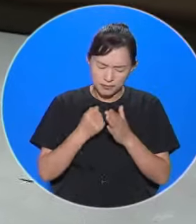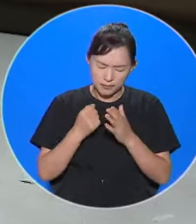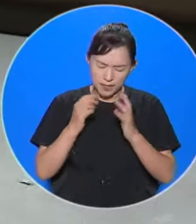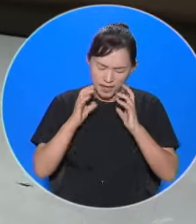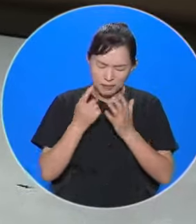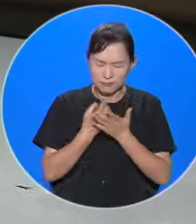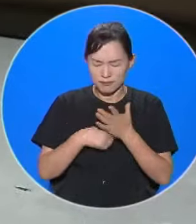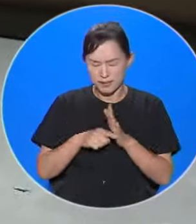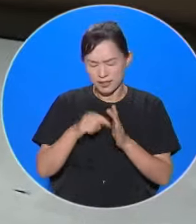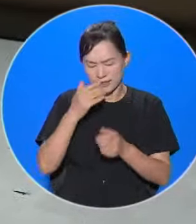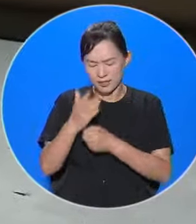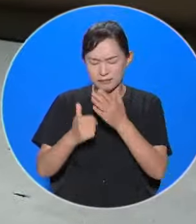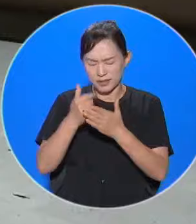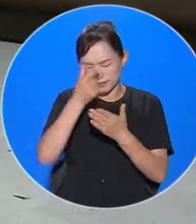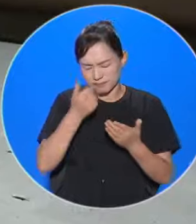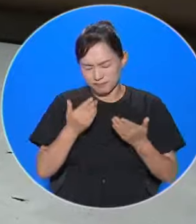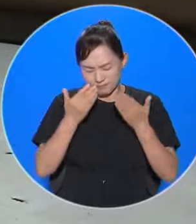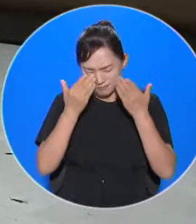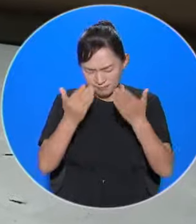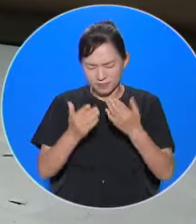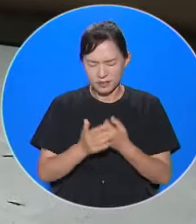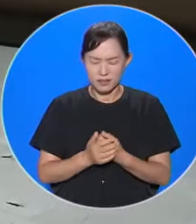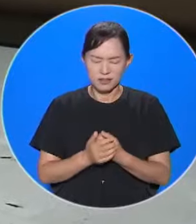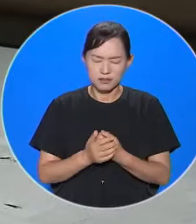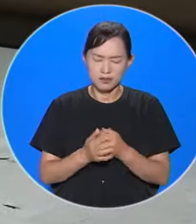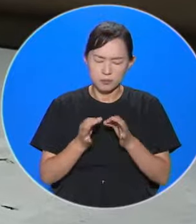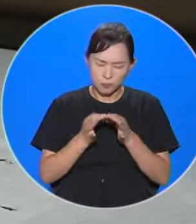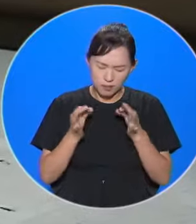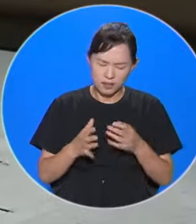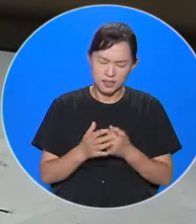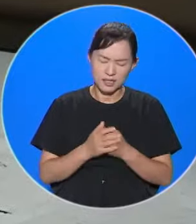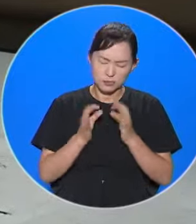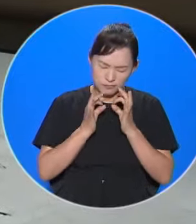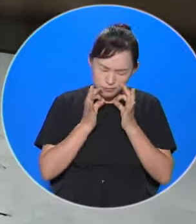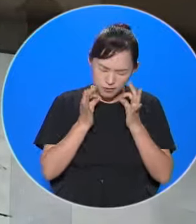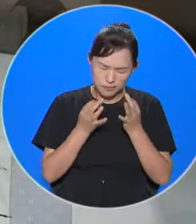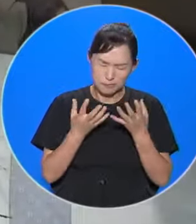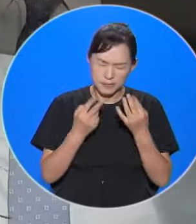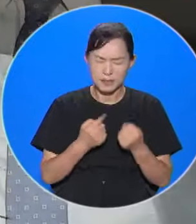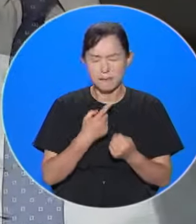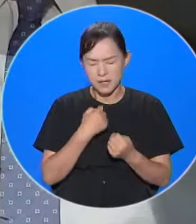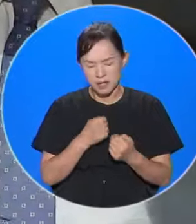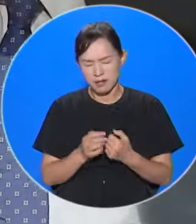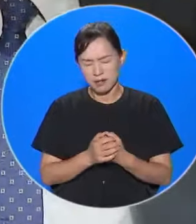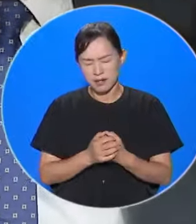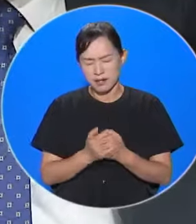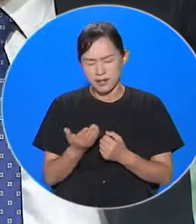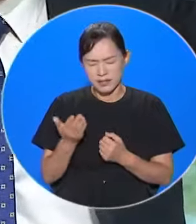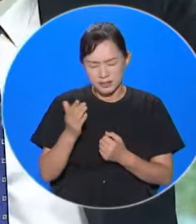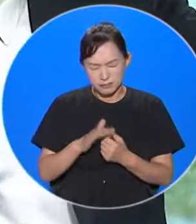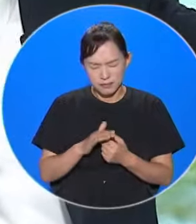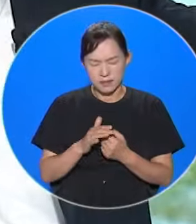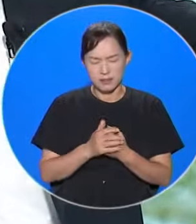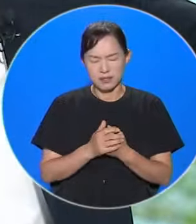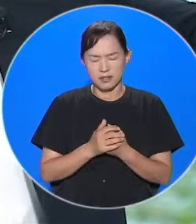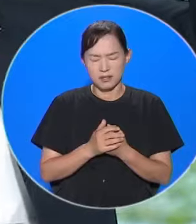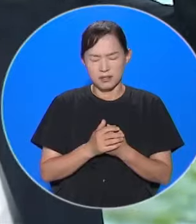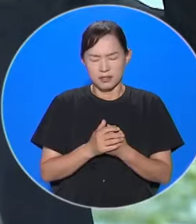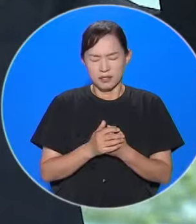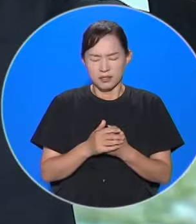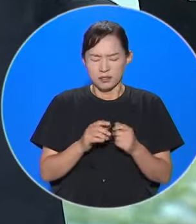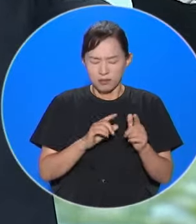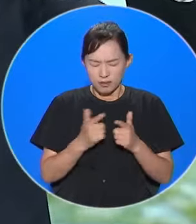하나님 앞에 기도합니다. 하나님 그동안 여러 가지 노력도 많이 기울였습니다. 하나님 아버지 인공수정으로 또